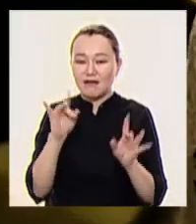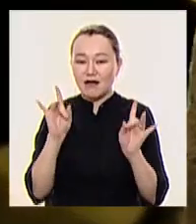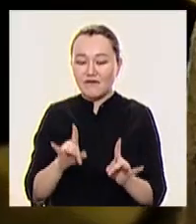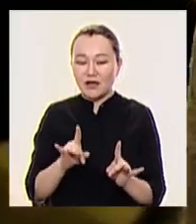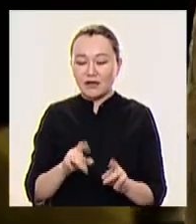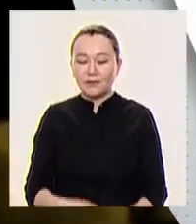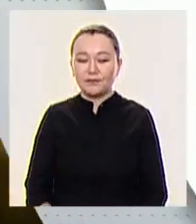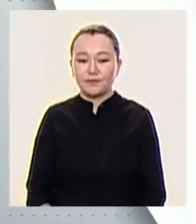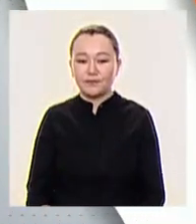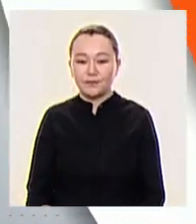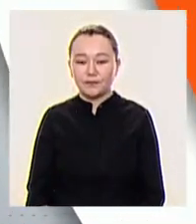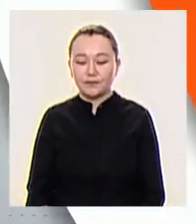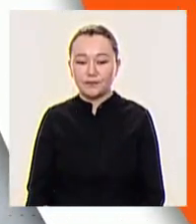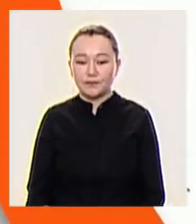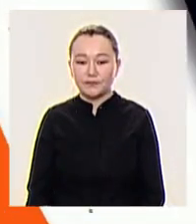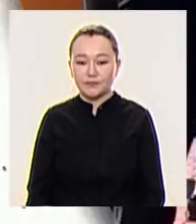Наурыз?